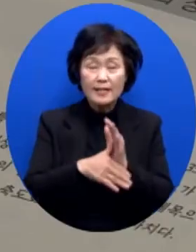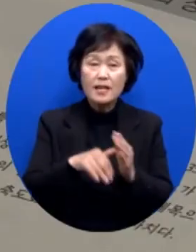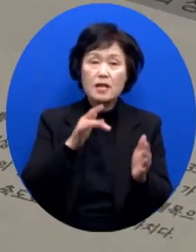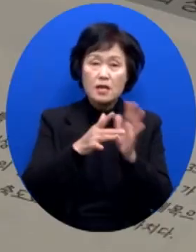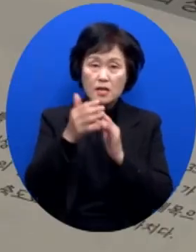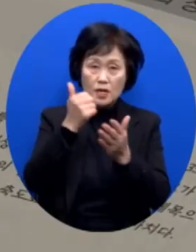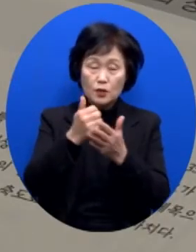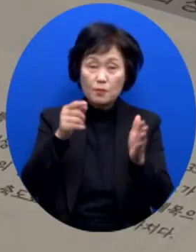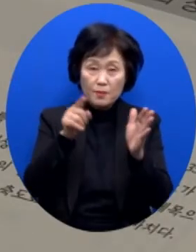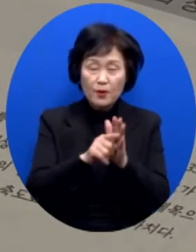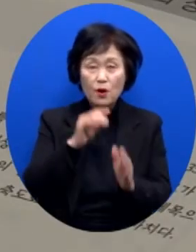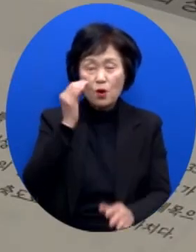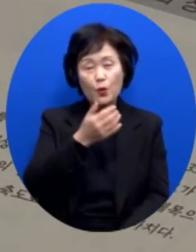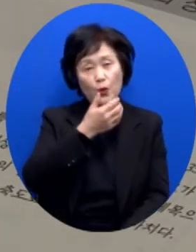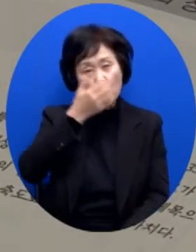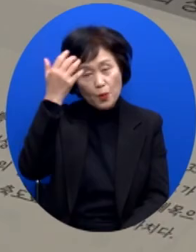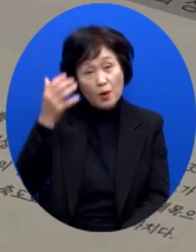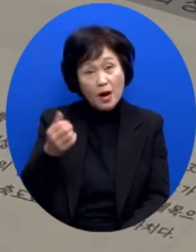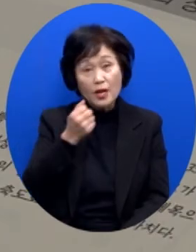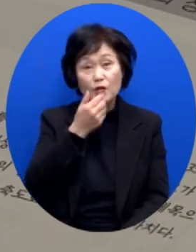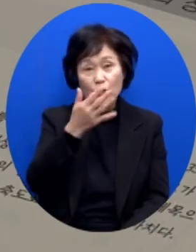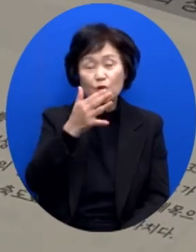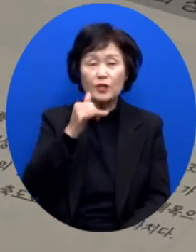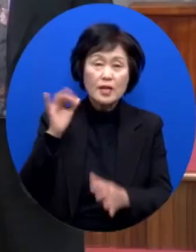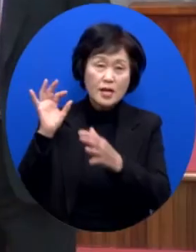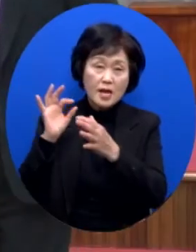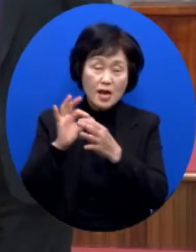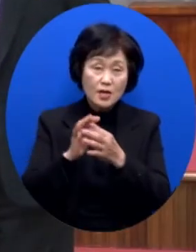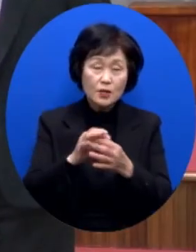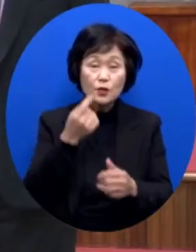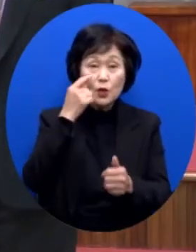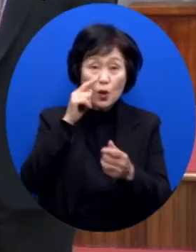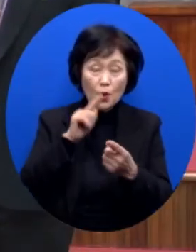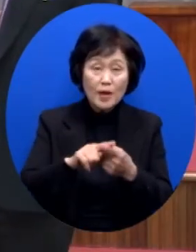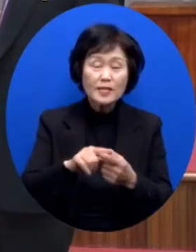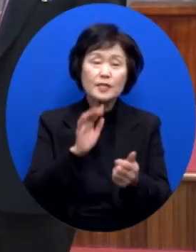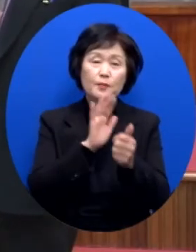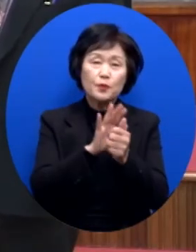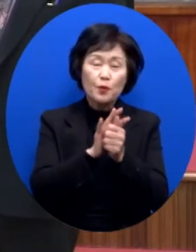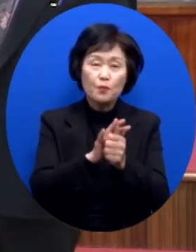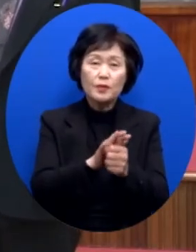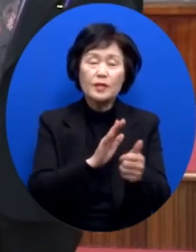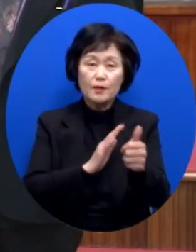예 베이어 2022년 도 사업계획 안 봉독 등 해외 뭐 처리를 진행했습니다 좀